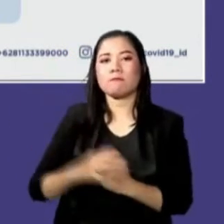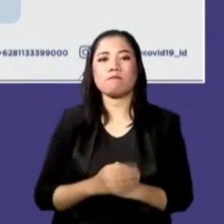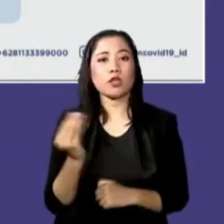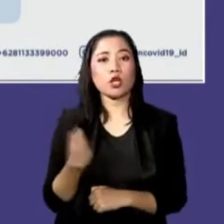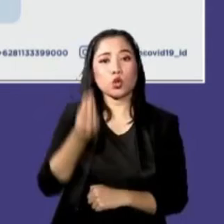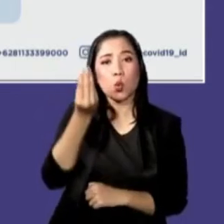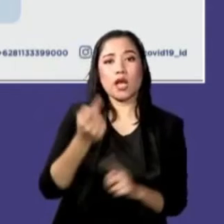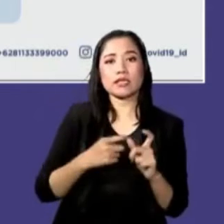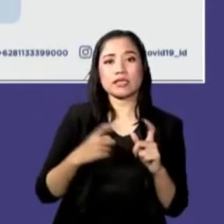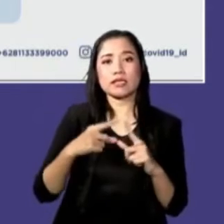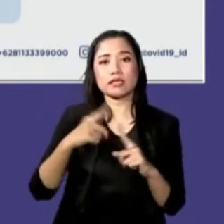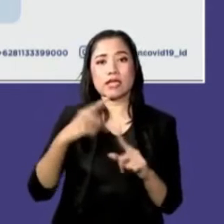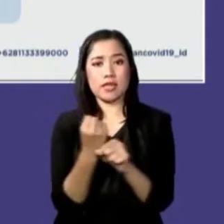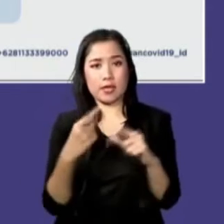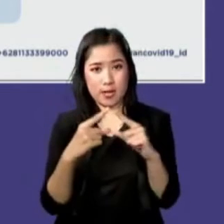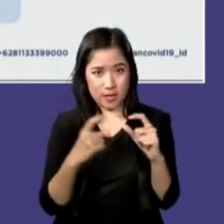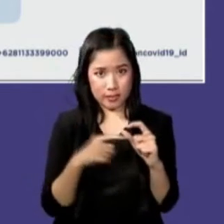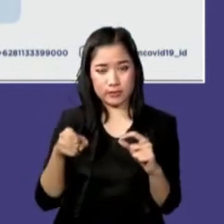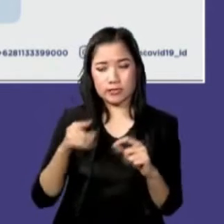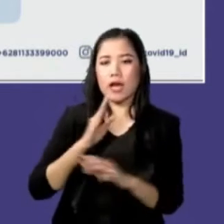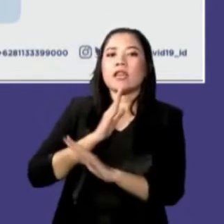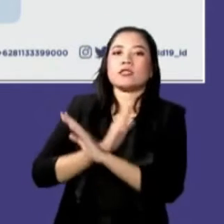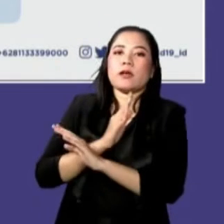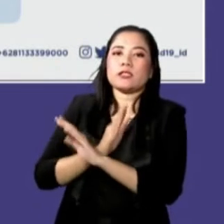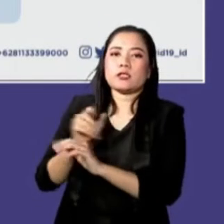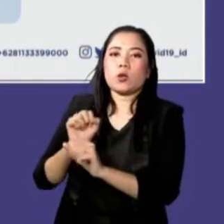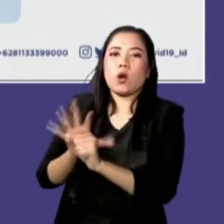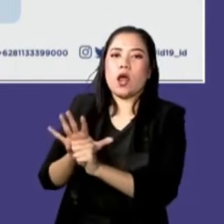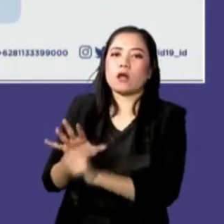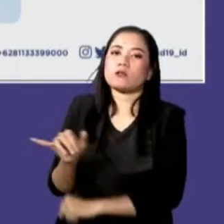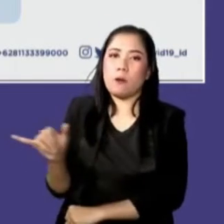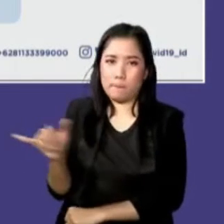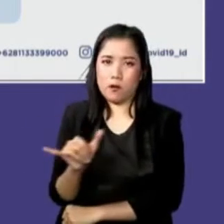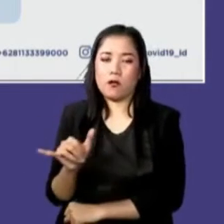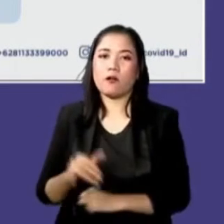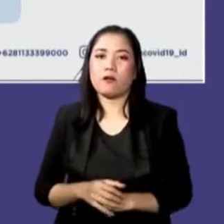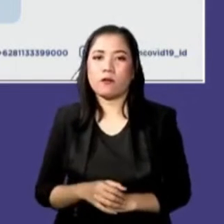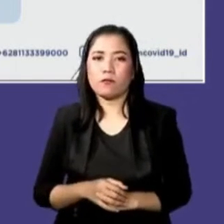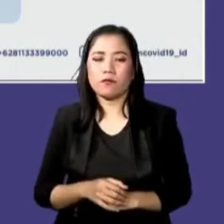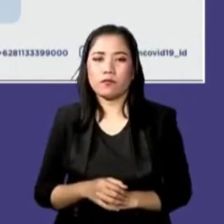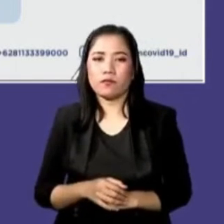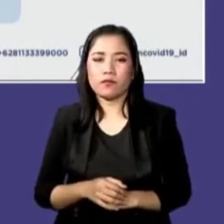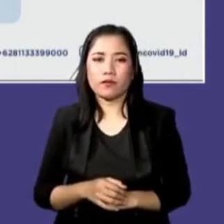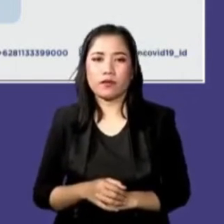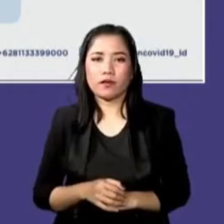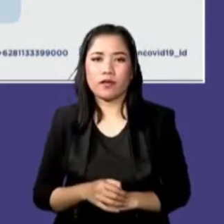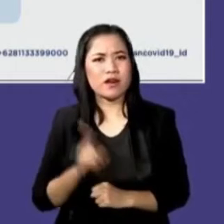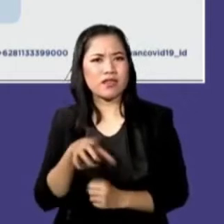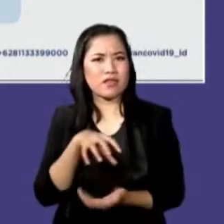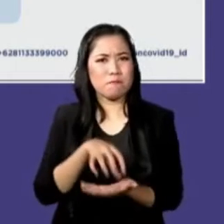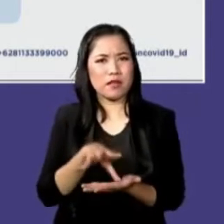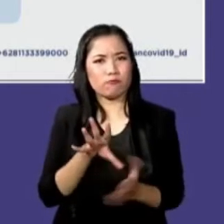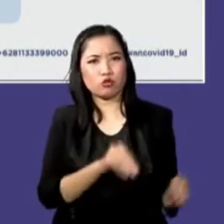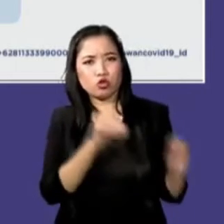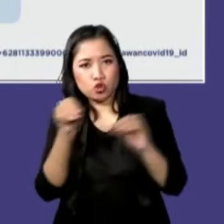pun mengantisipasi adanya potensi risiko penyebaran virus SARS-CoV-2 penyebab COVID-19 di tempat